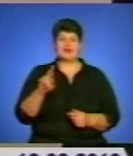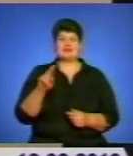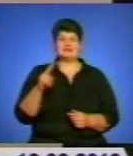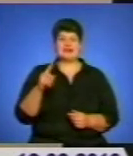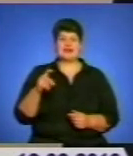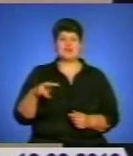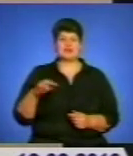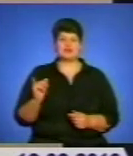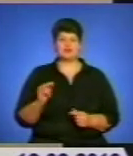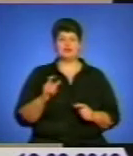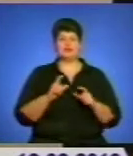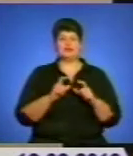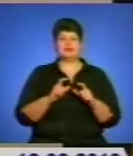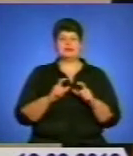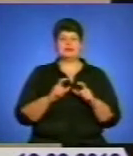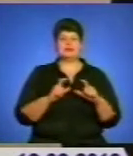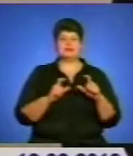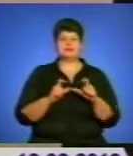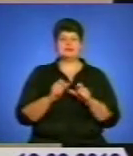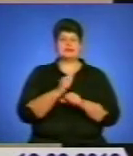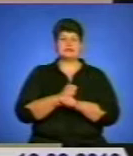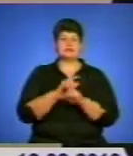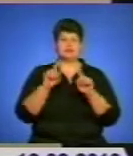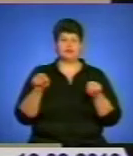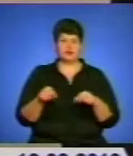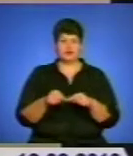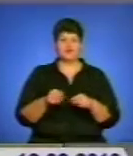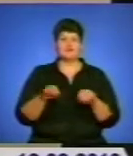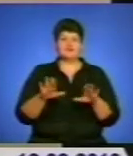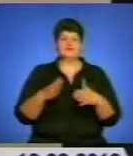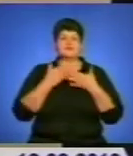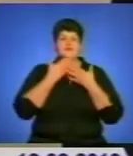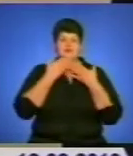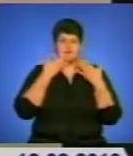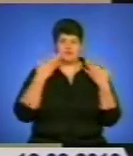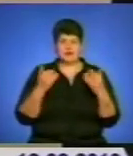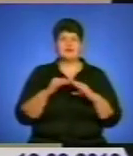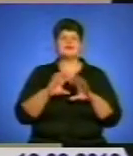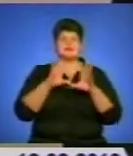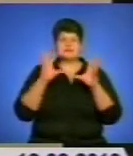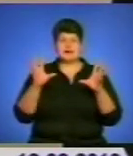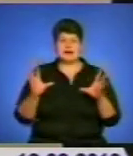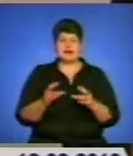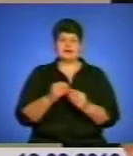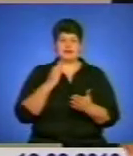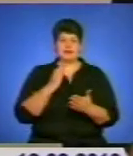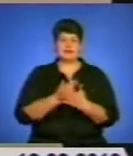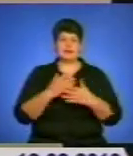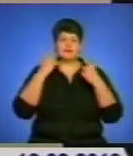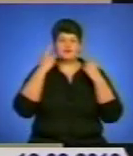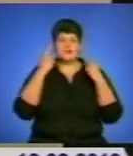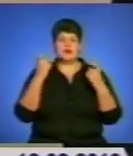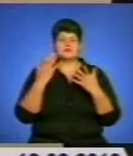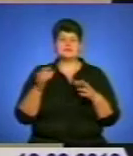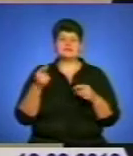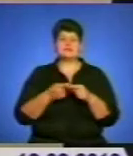санаторії. Значить, висновки комісії сьогодні ще цієї немає, але є загальна така інформація, яку ми